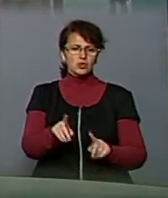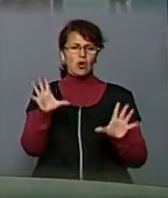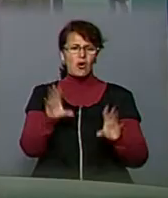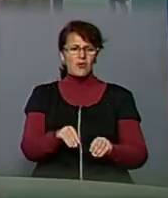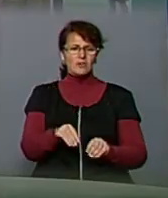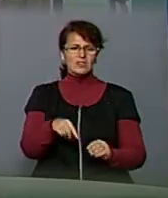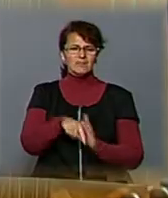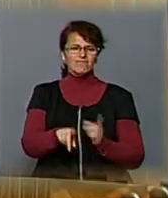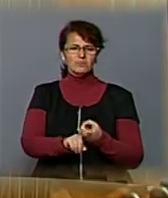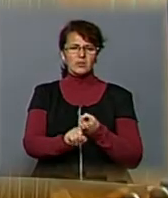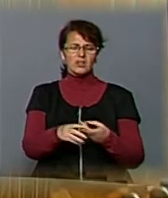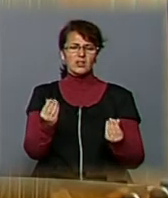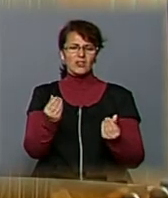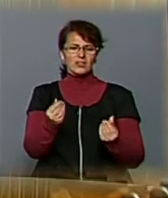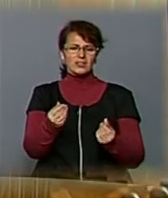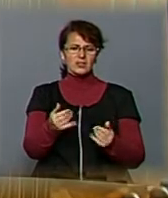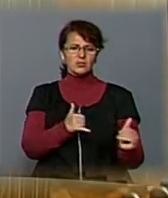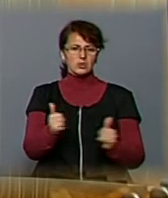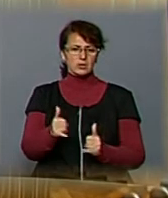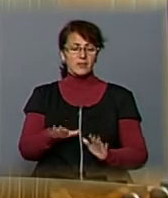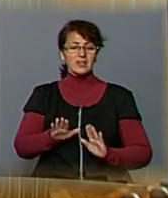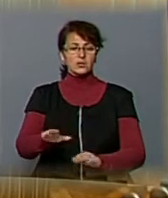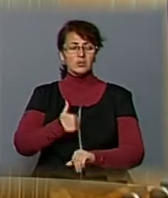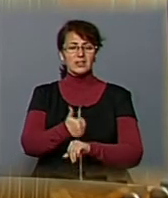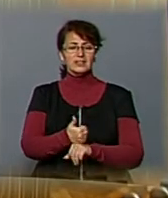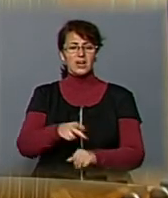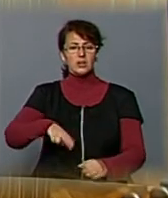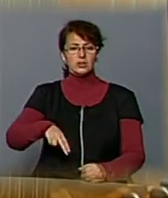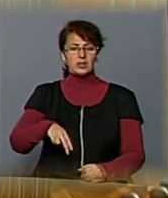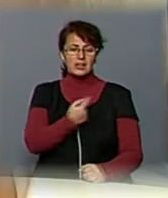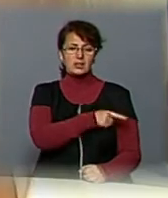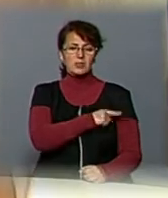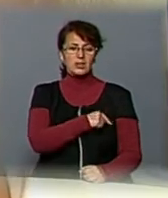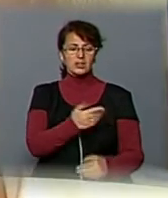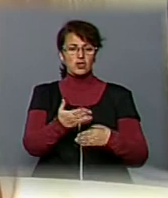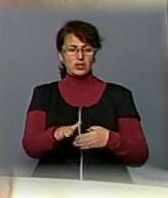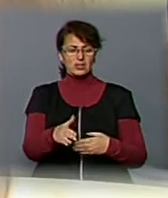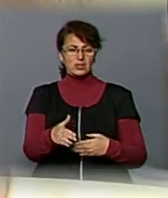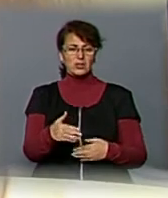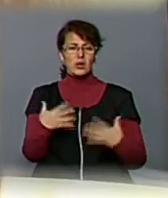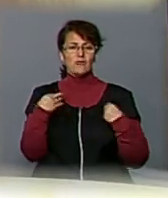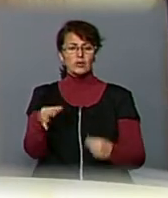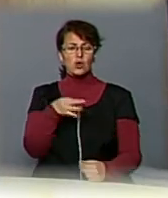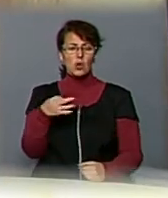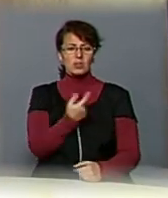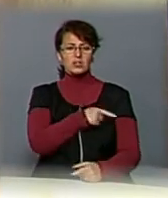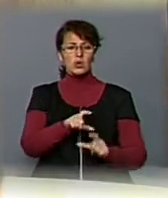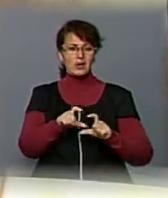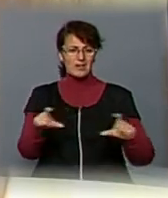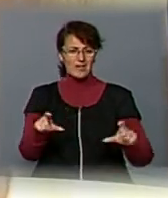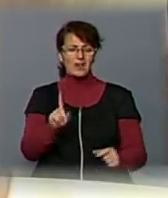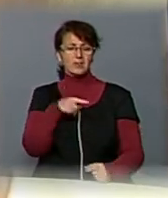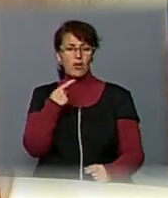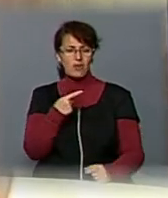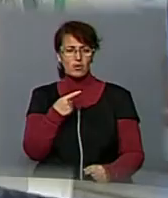фінансовому забезпеченні. Заступниця генерального директора з медичної частини Львівської обласної клінічної лікарні Лілія Юхимів